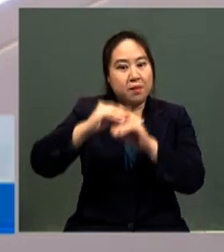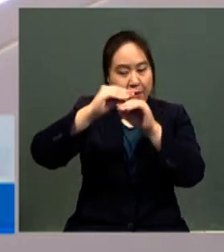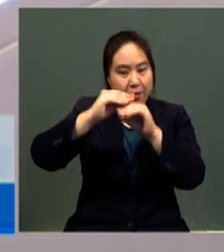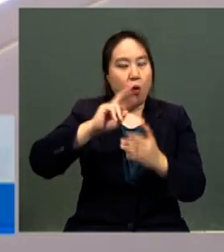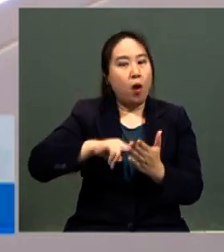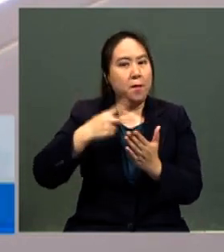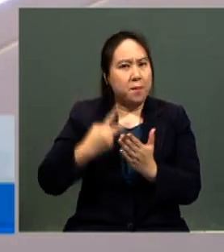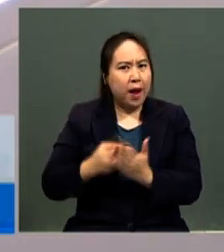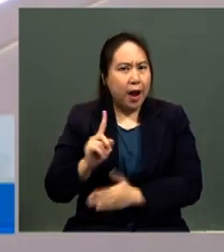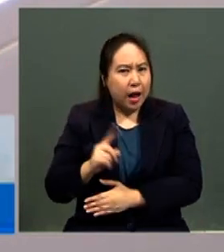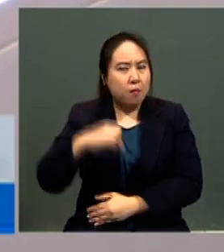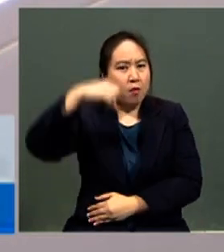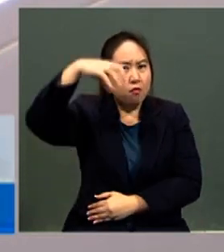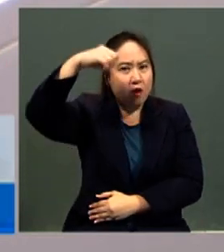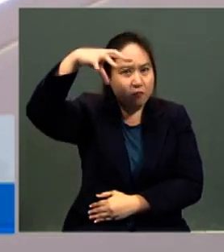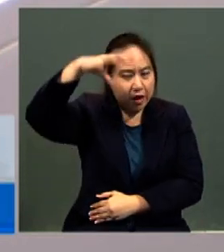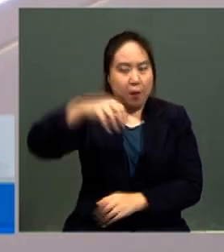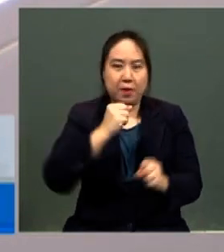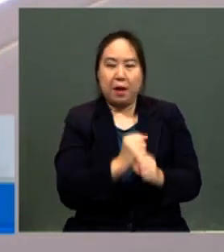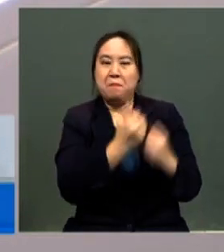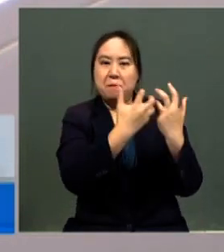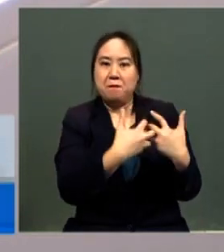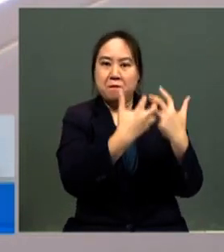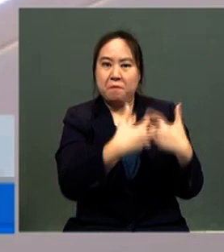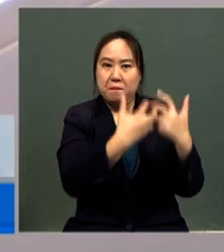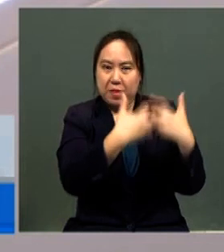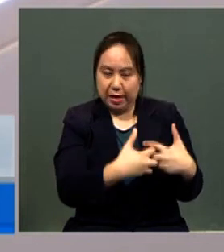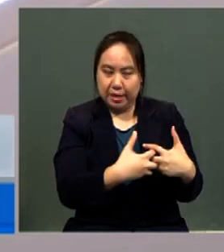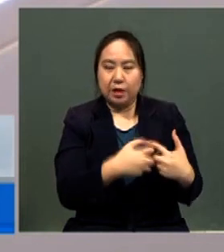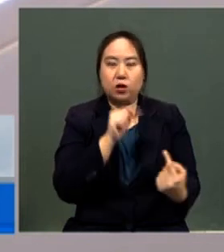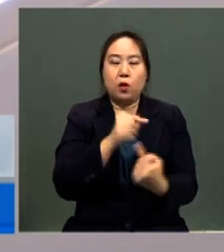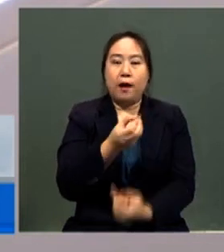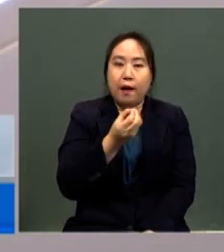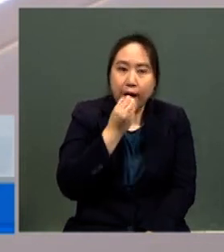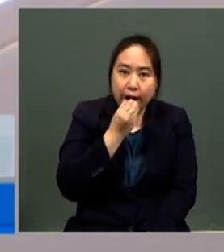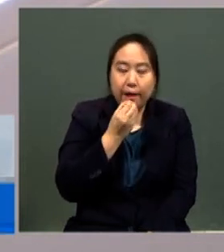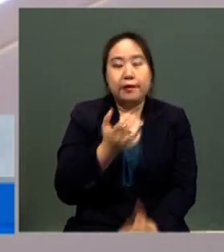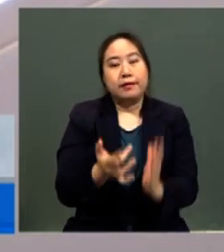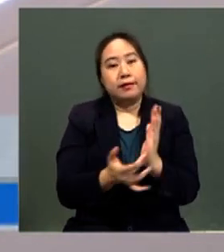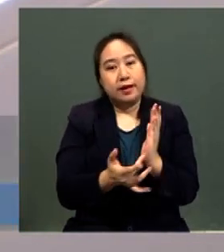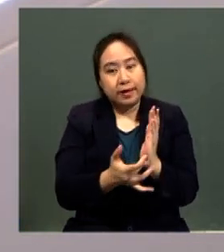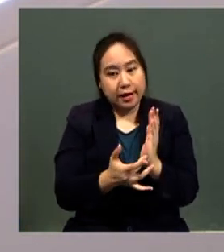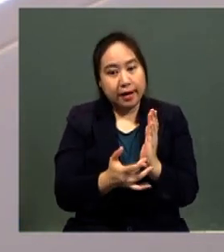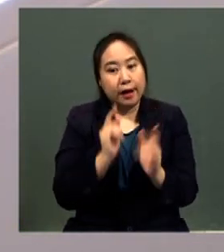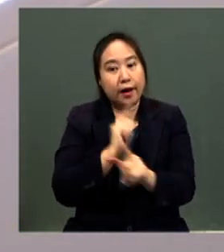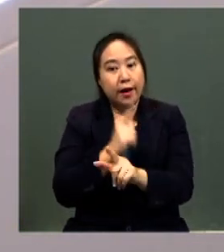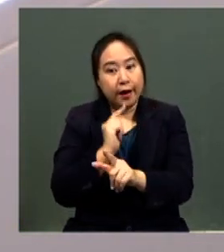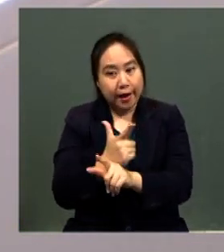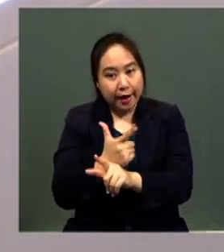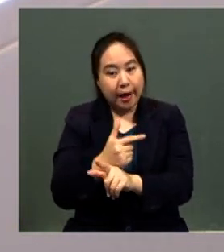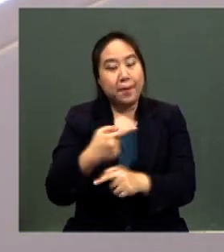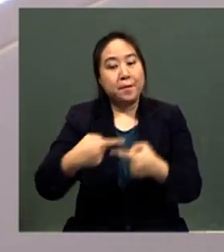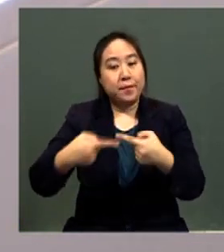พลังงานไฟฟ้าในกระบวนการผลิตในอุตสาหกรรมอาหารอุตสาหกรรมอิเล็กทรอนิกส์อุตสาหกรรมเหล็กอุตสาหกรรมพลาส